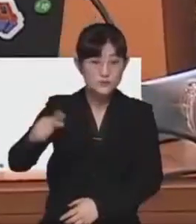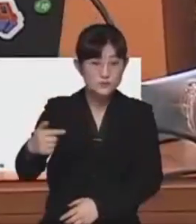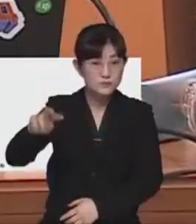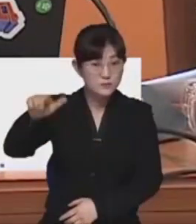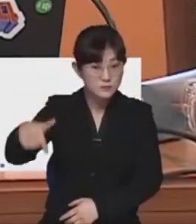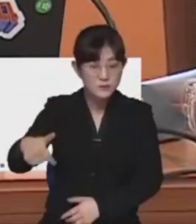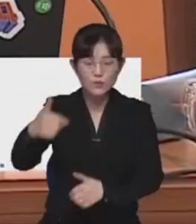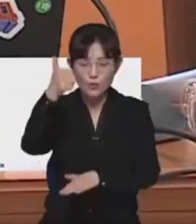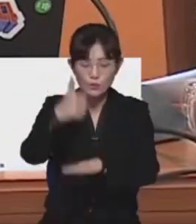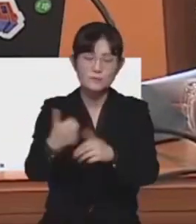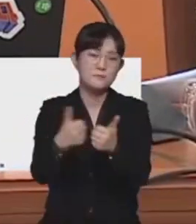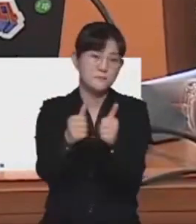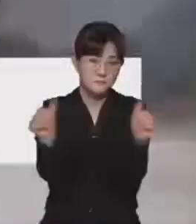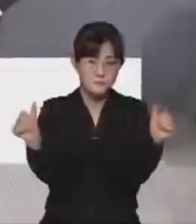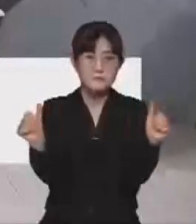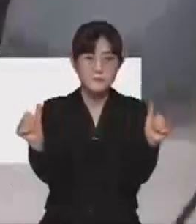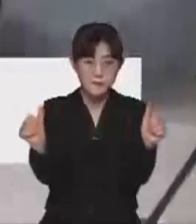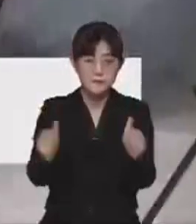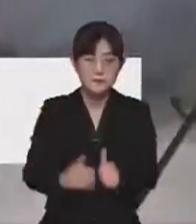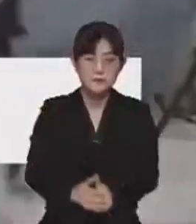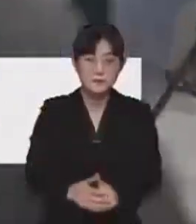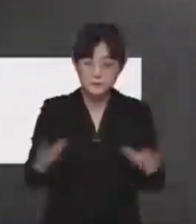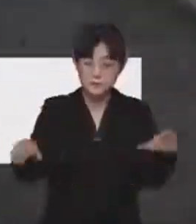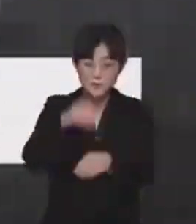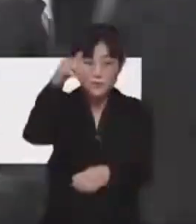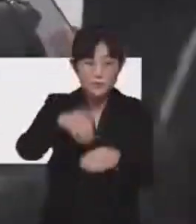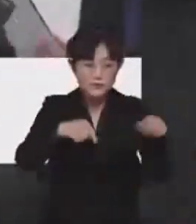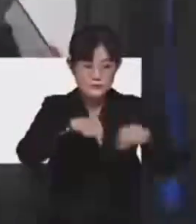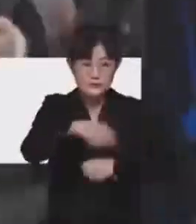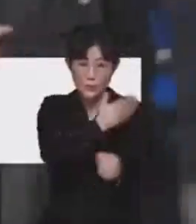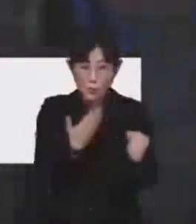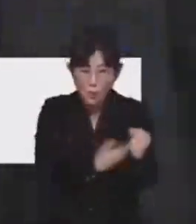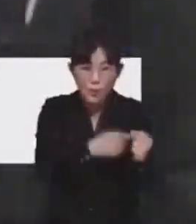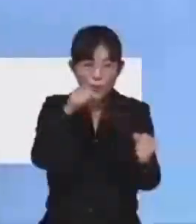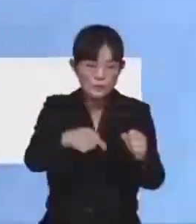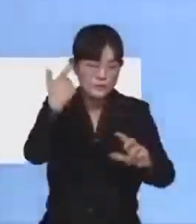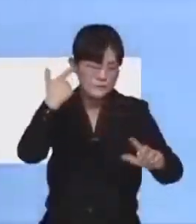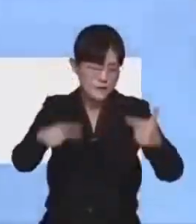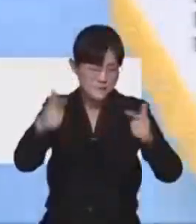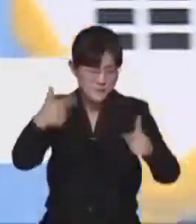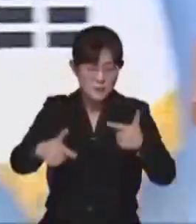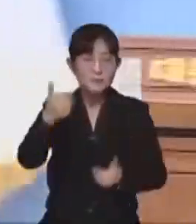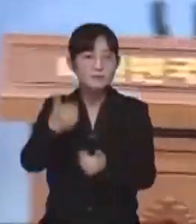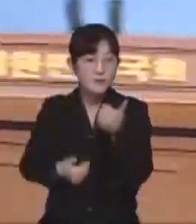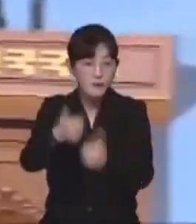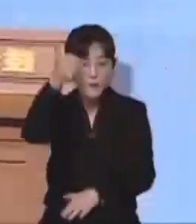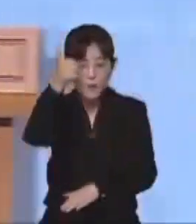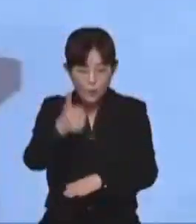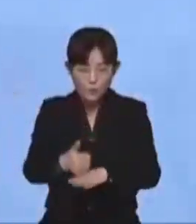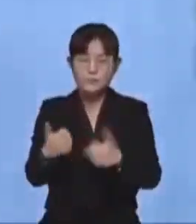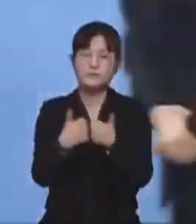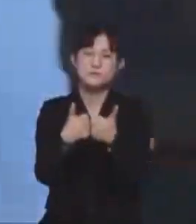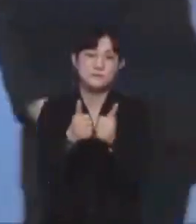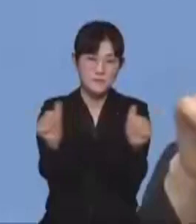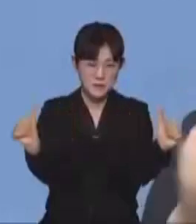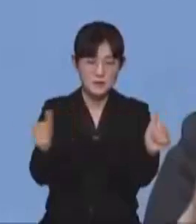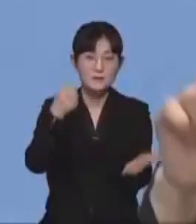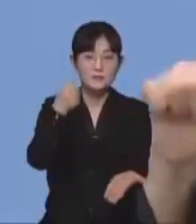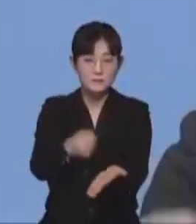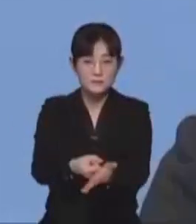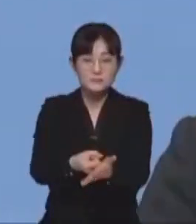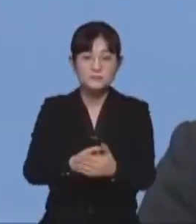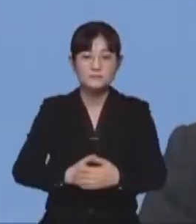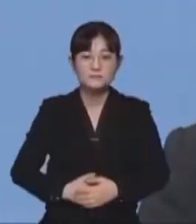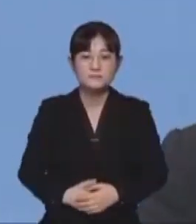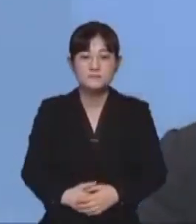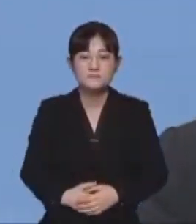결국 갈라섰습니다. 총선 지휘권 등을 두고 이견을 빚다 결국 봉합에 실패하고 서로 각자의 길을 가기로 한